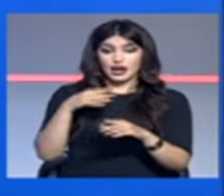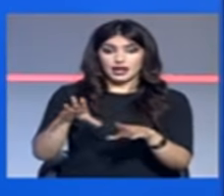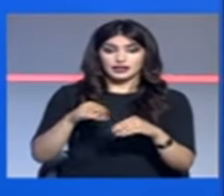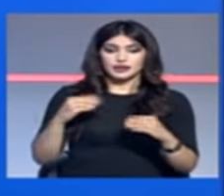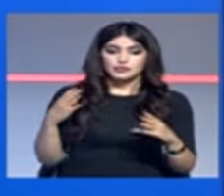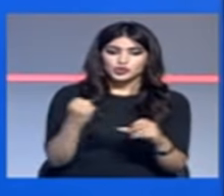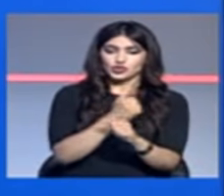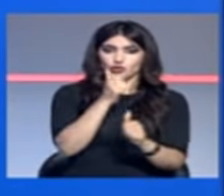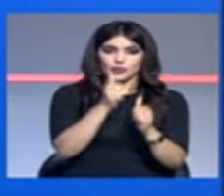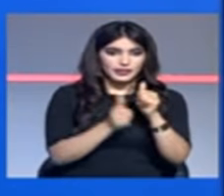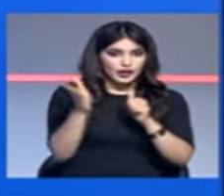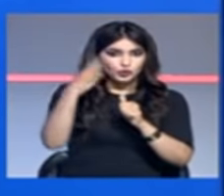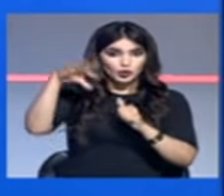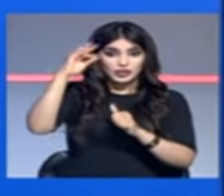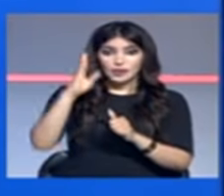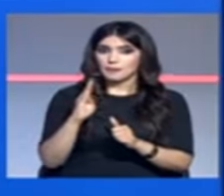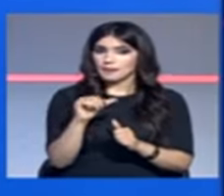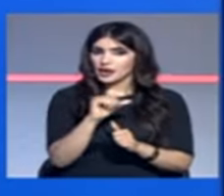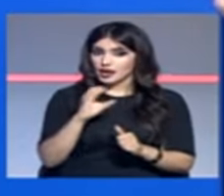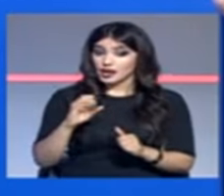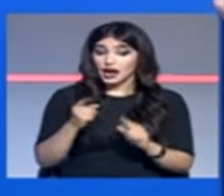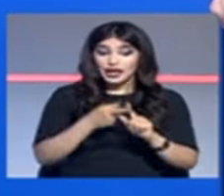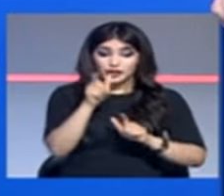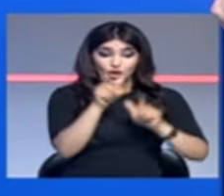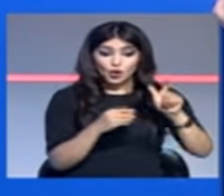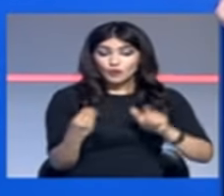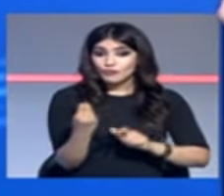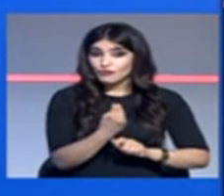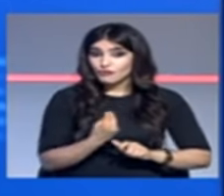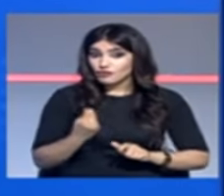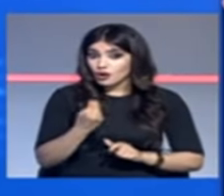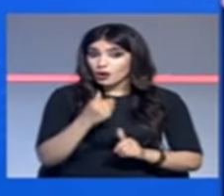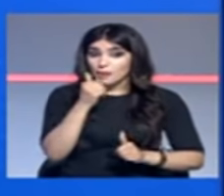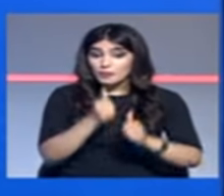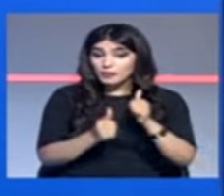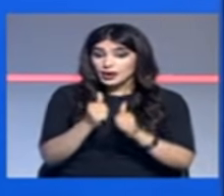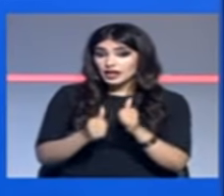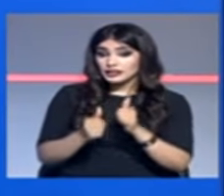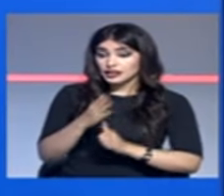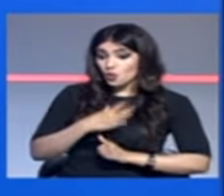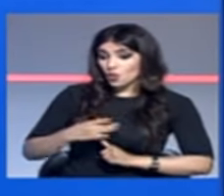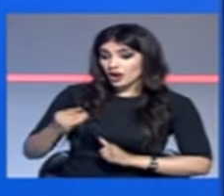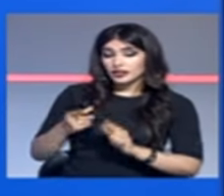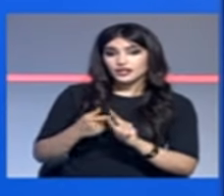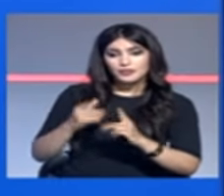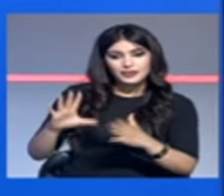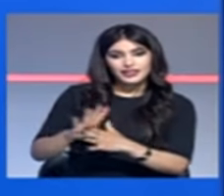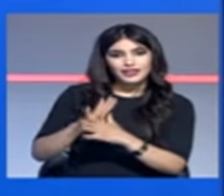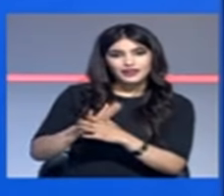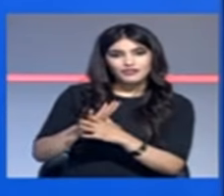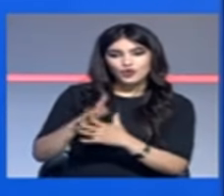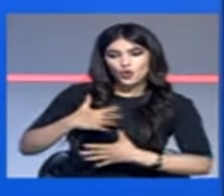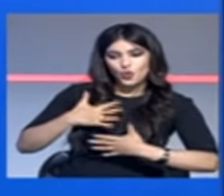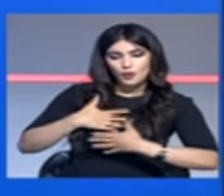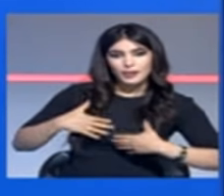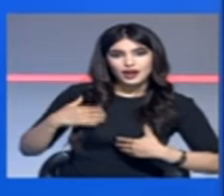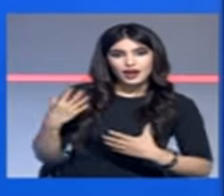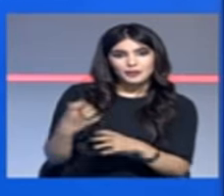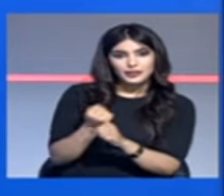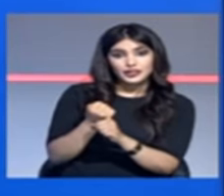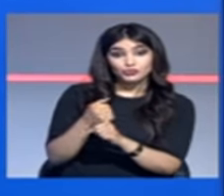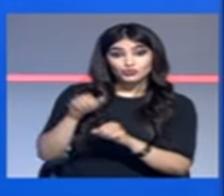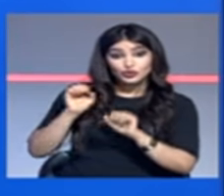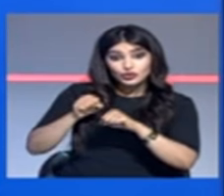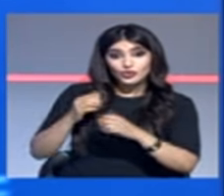ننجحوا امتحانات كما قلت انت، عندنا اولادنا راه ما ننساوش باش نفرحوا باولادنا، هي اذا نحبوا